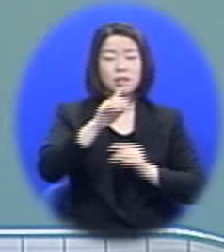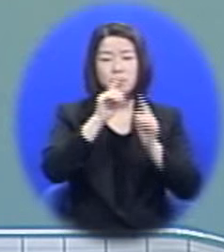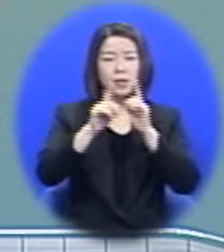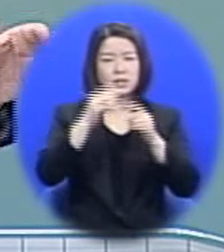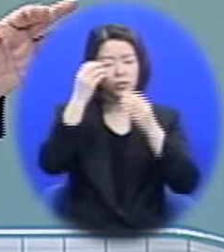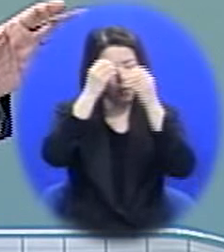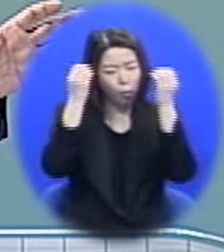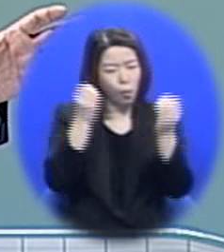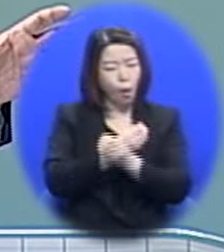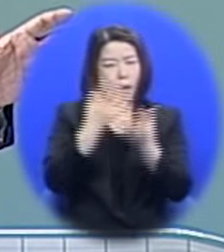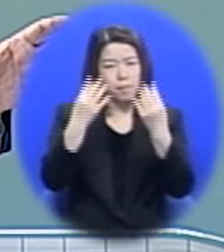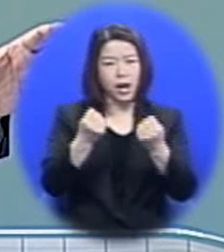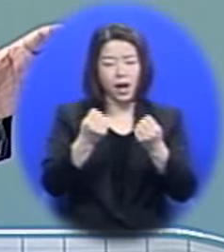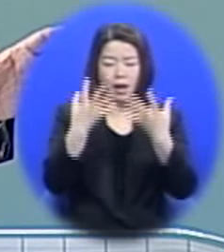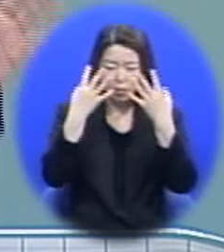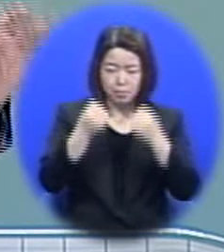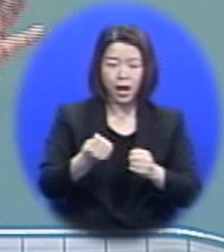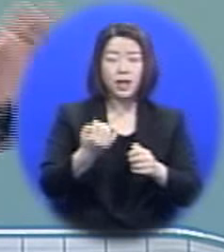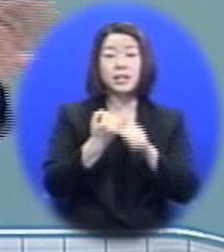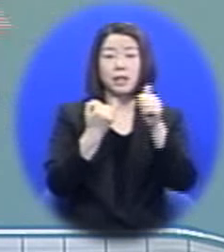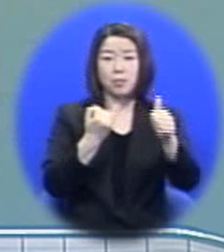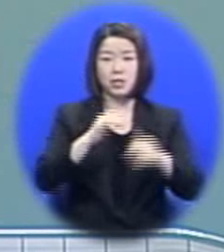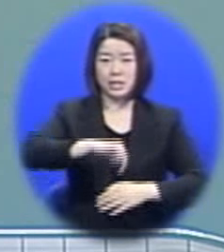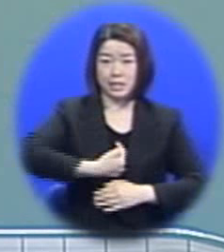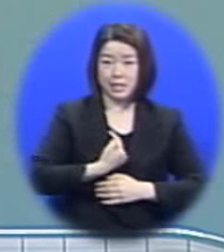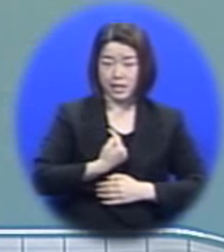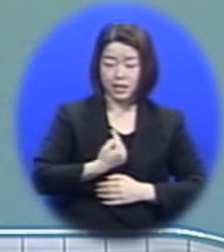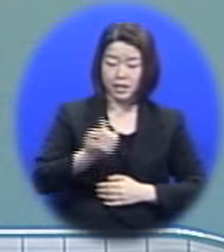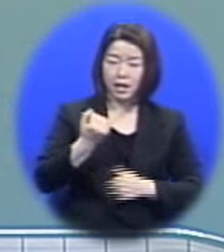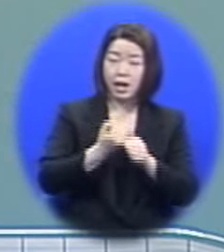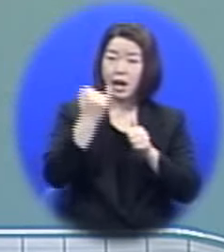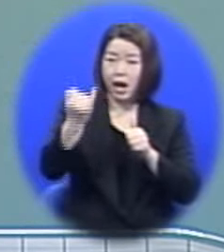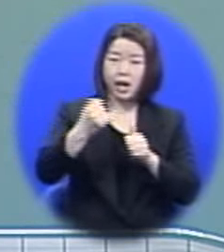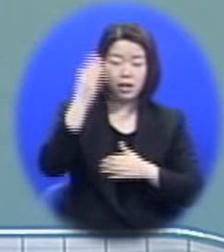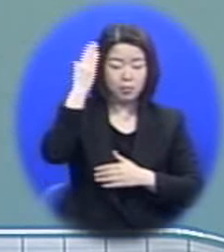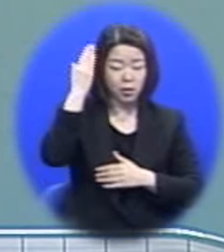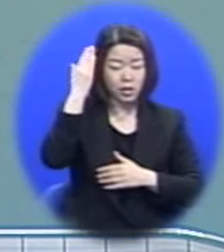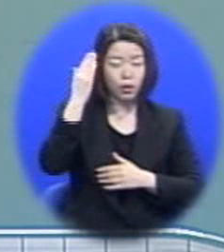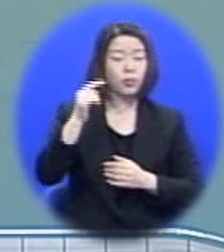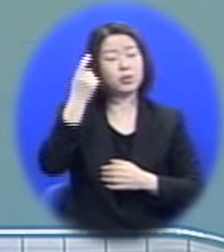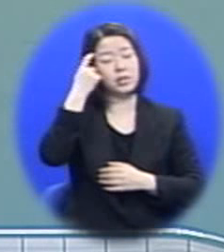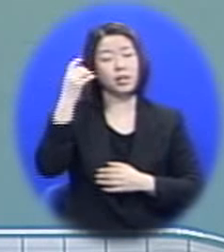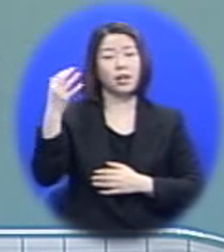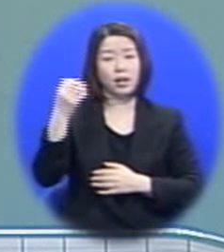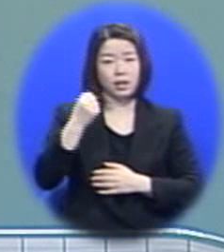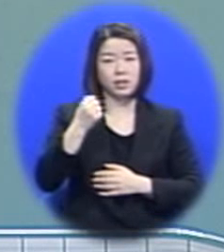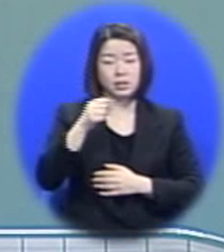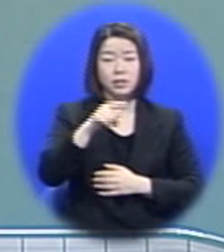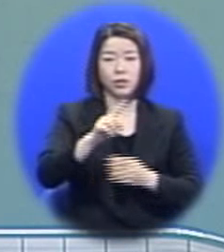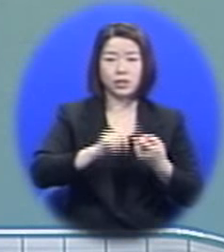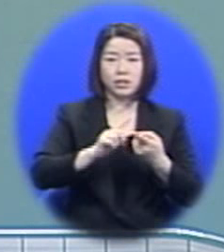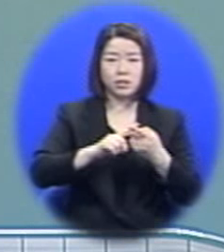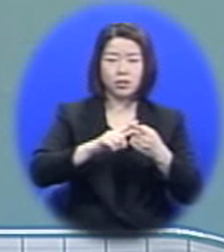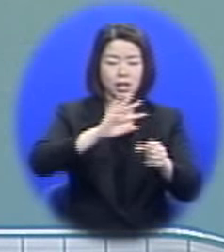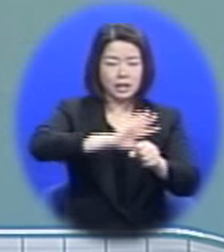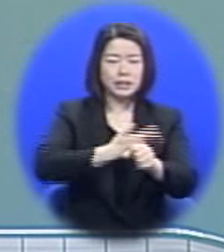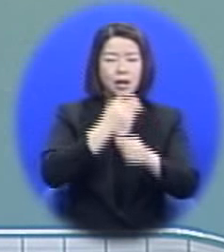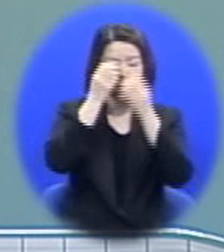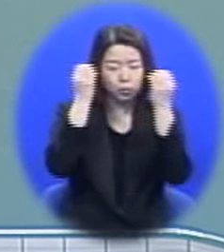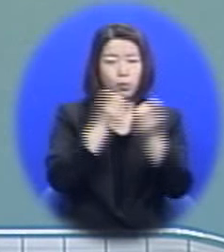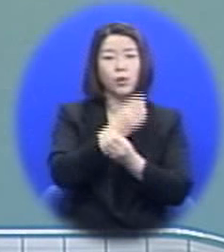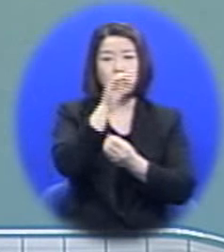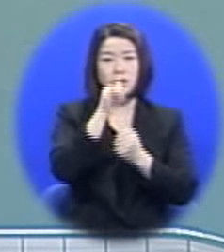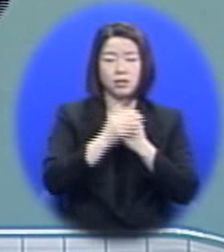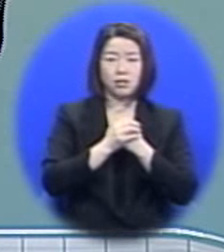많아요. 많은 남편들이 자기가 아내의 머리라고 생각하는 것을 잘못 생각하고 있어요. 아내보다